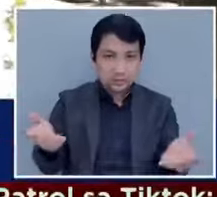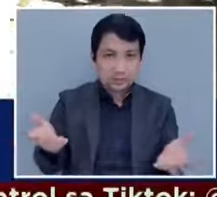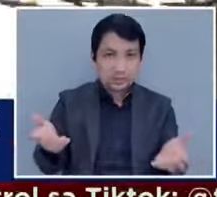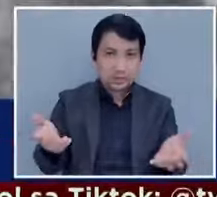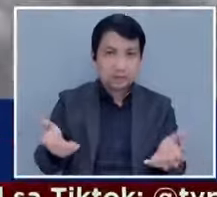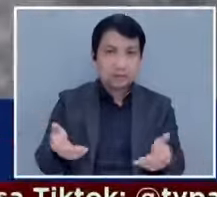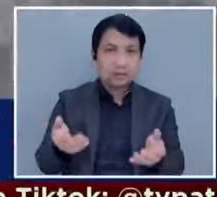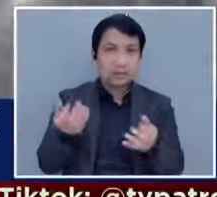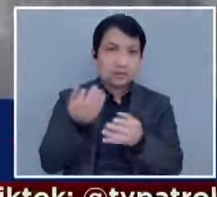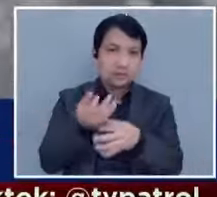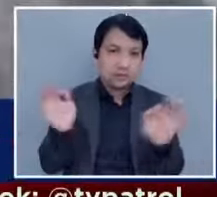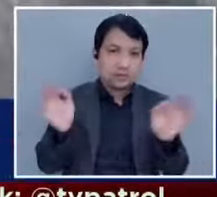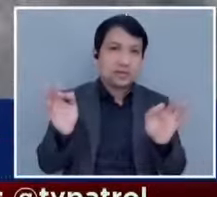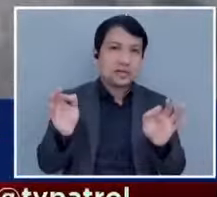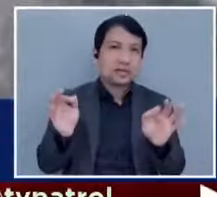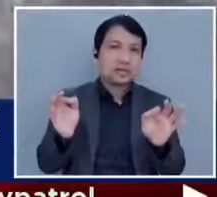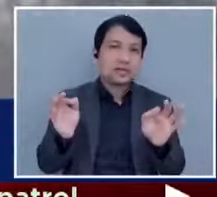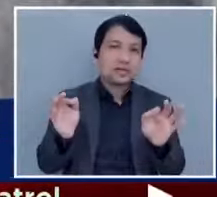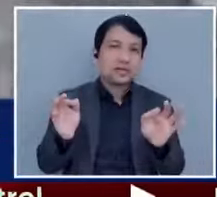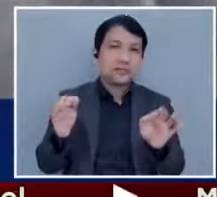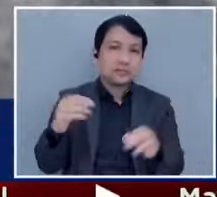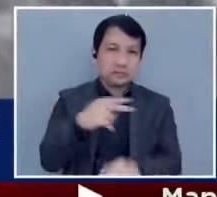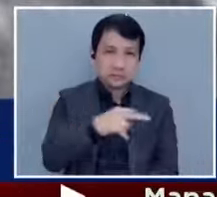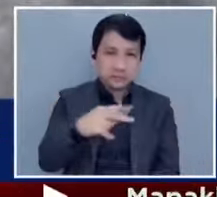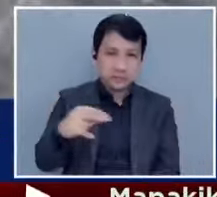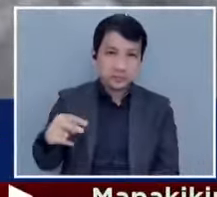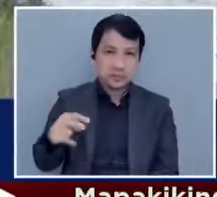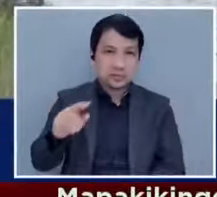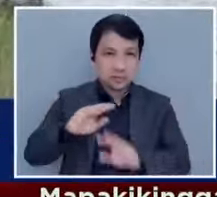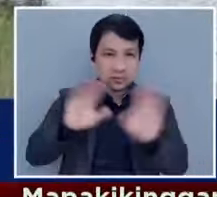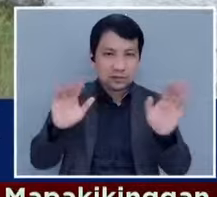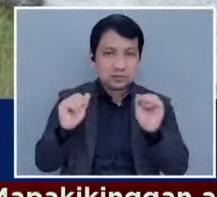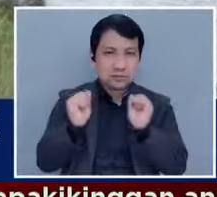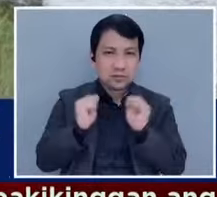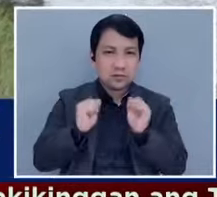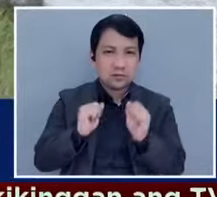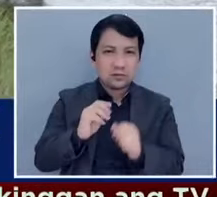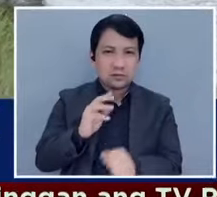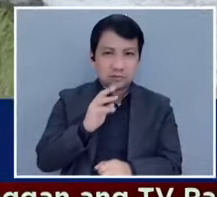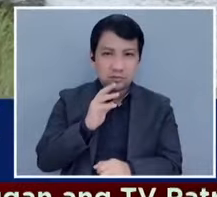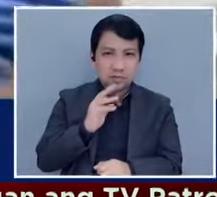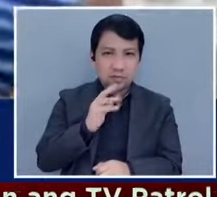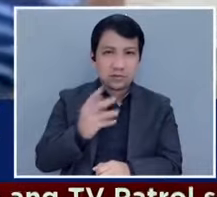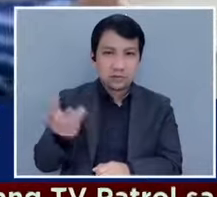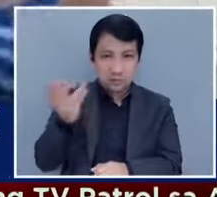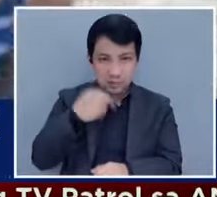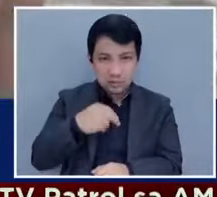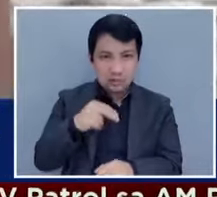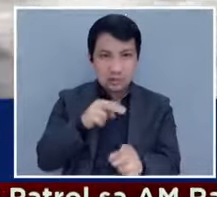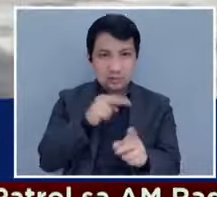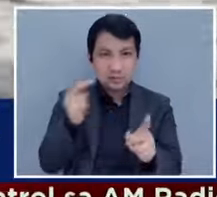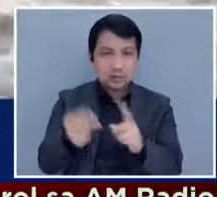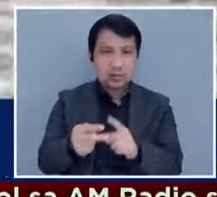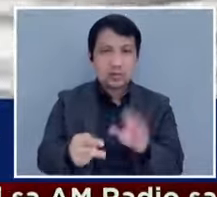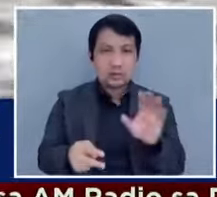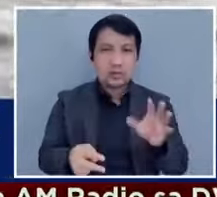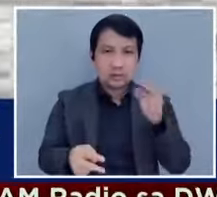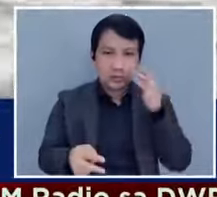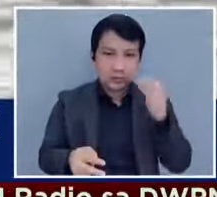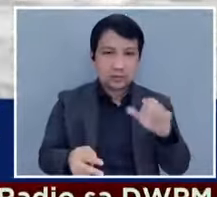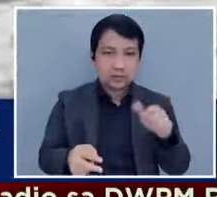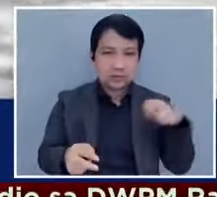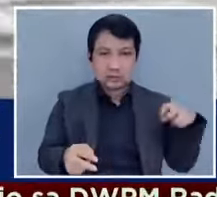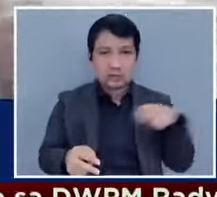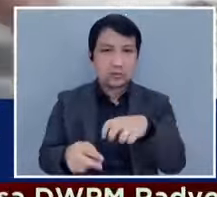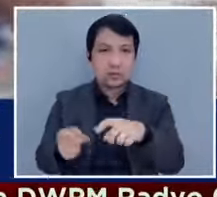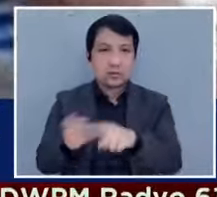swimming ka na! Kasama ng malinaw at malamig na tubig, ang magandang view. Si Maricel, bumiyahe pa mula